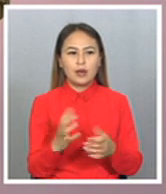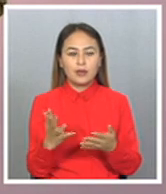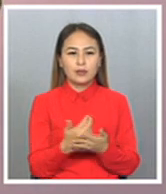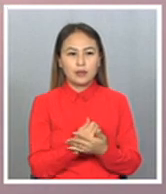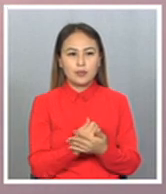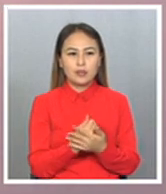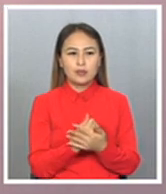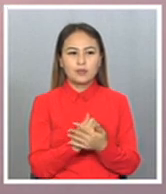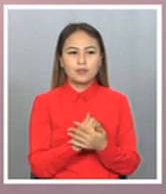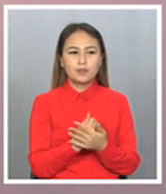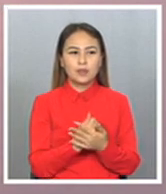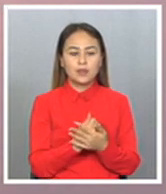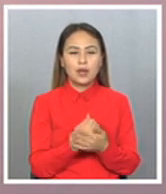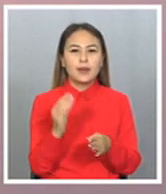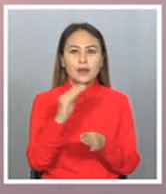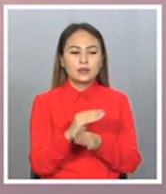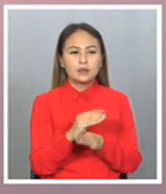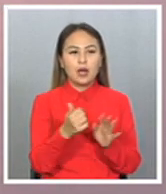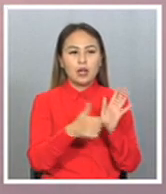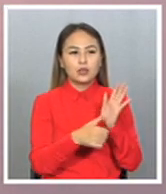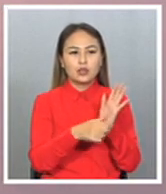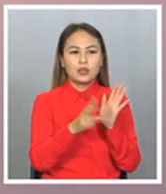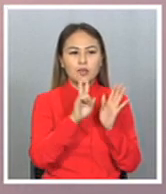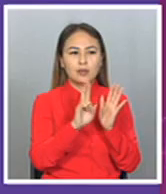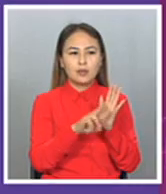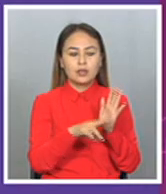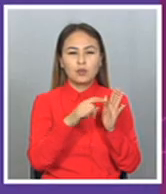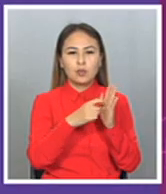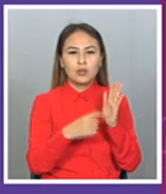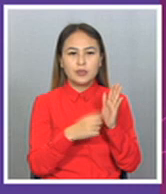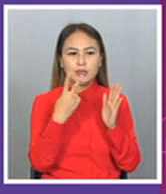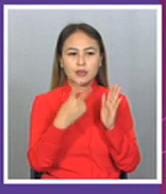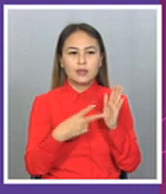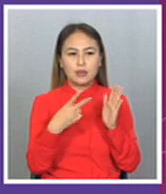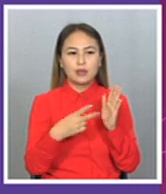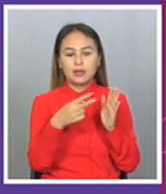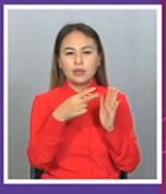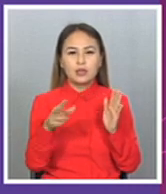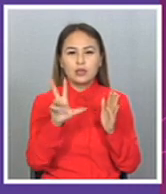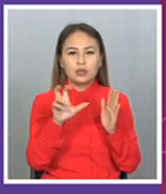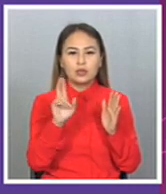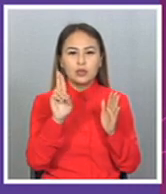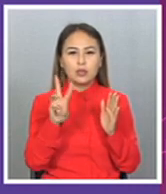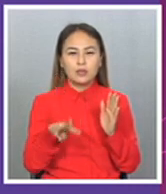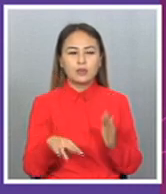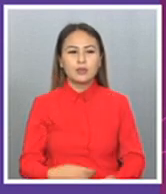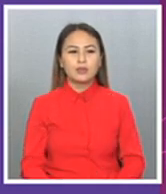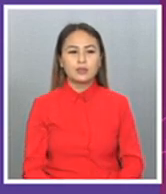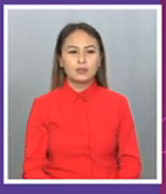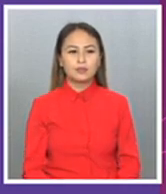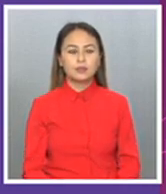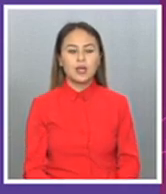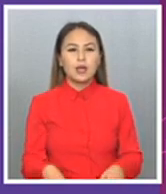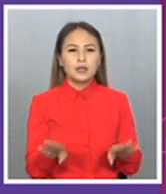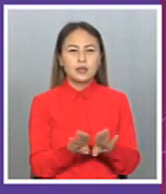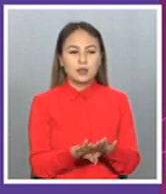анықтаймыз. Яғни, 600 бен 2 сандарының бөліндісі 300-ге тең.